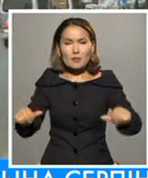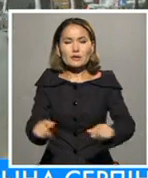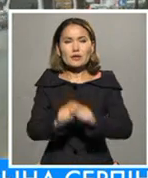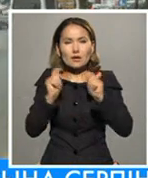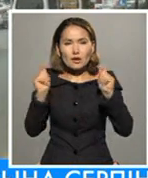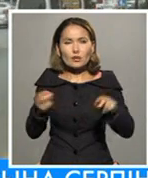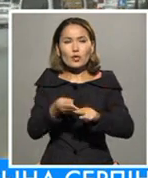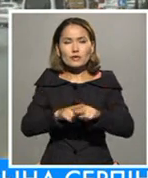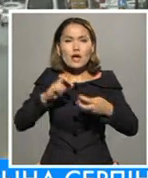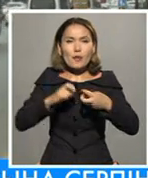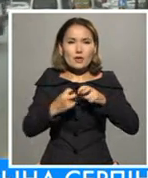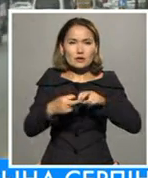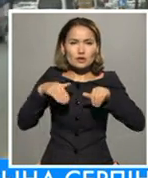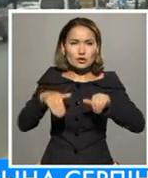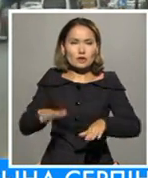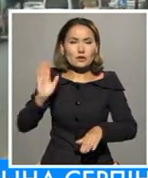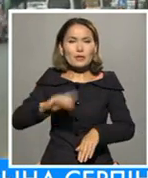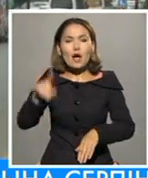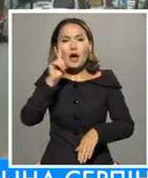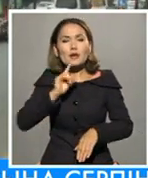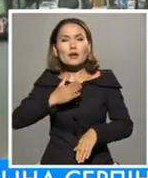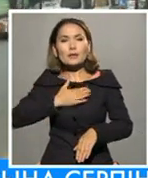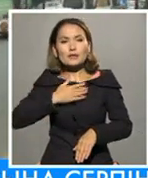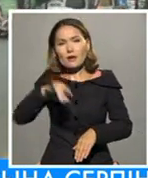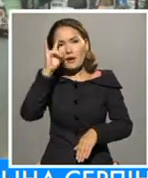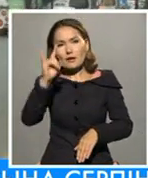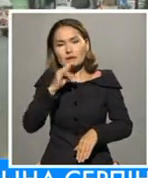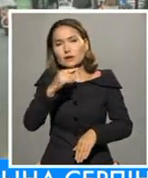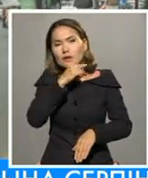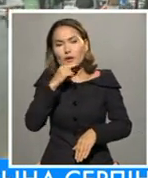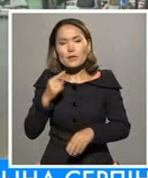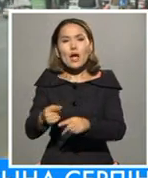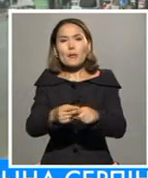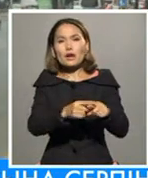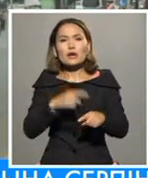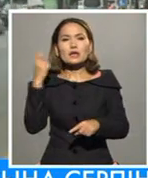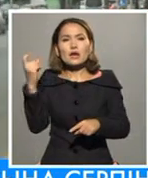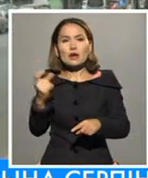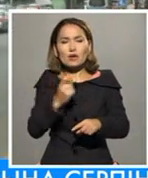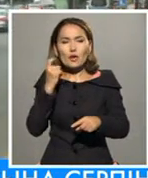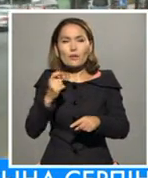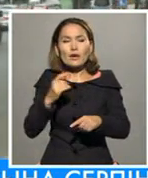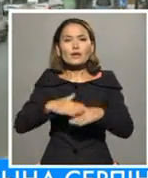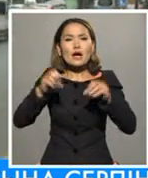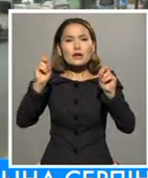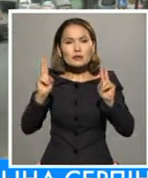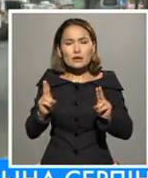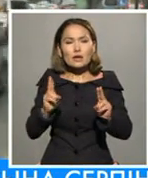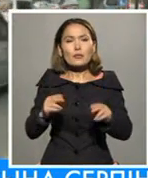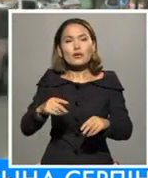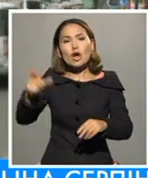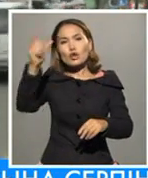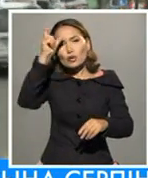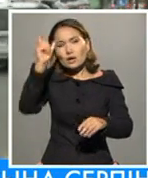мәселені жан-жақты қарастырады. Әзірге біздің елдің де, Ресейдің де, Белоруссияның да экономикалық сарапшыларының басым бөлігі